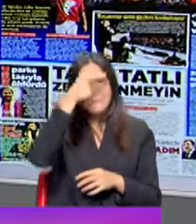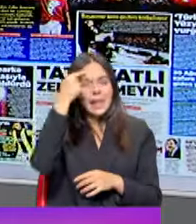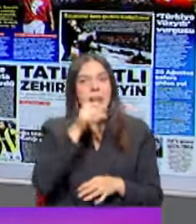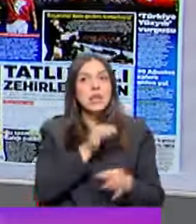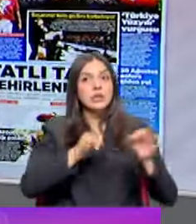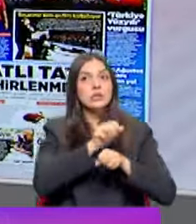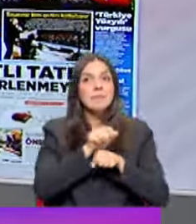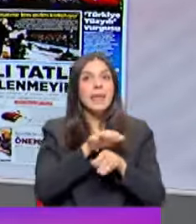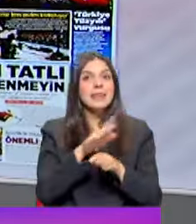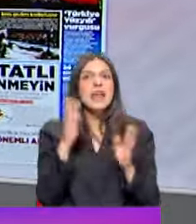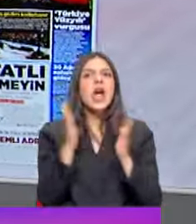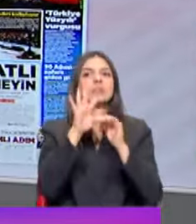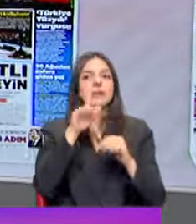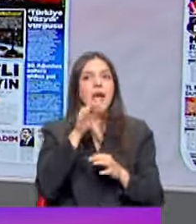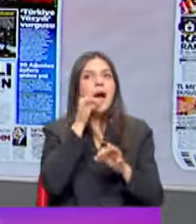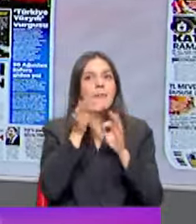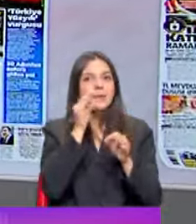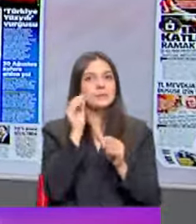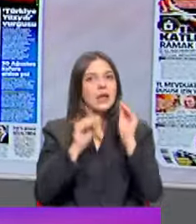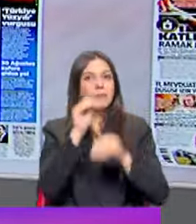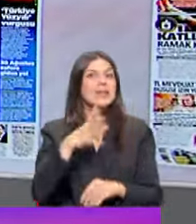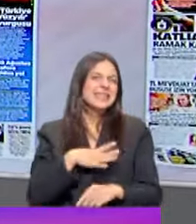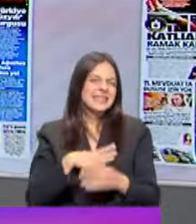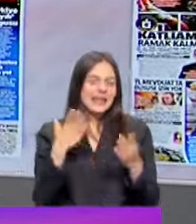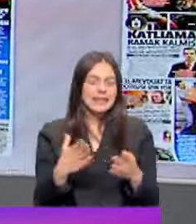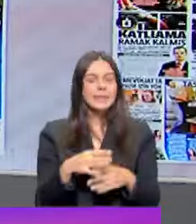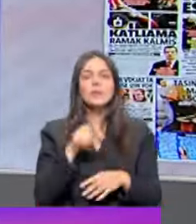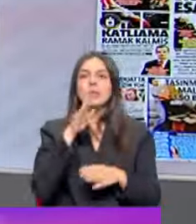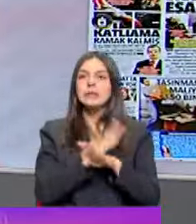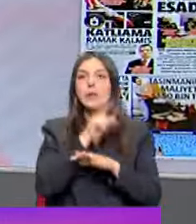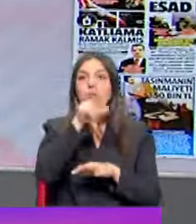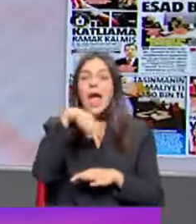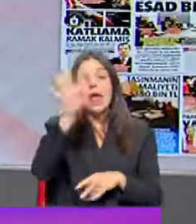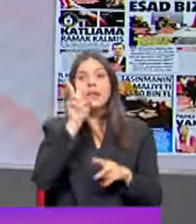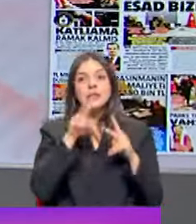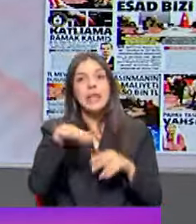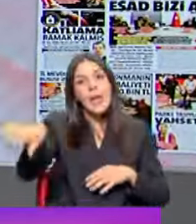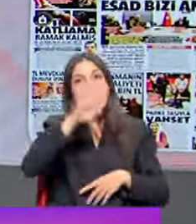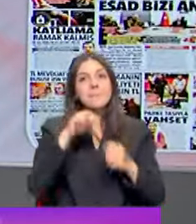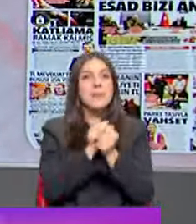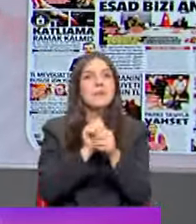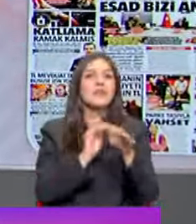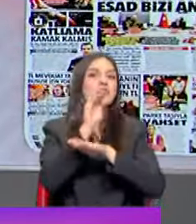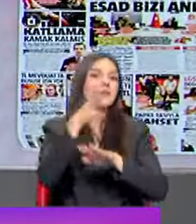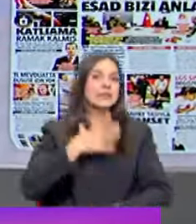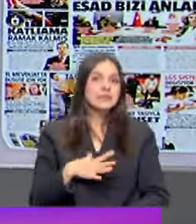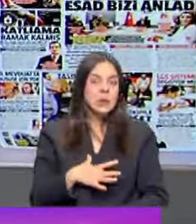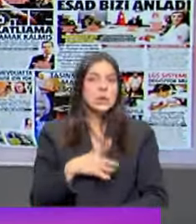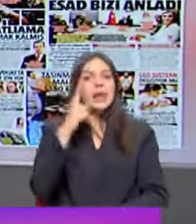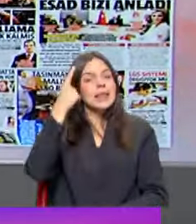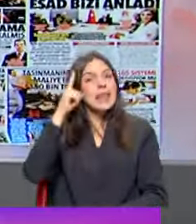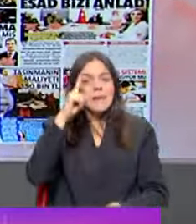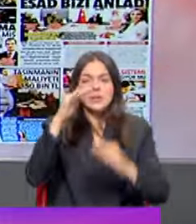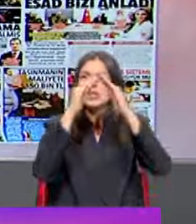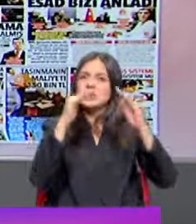gelmemişsinizdir diye haberimizde de aktaralım istedik. Çünkü bunu herkes görsün, hep beraber yaşayalım istiyoruz. Tek bir çatı